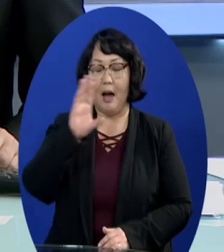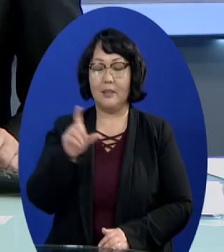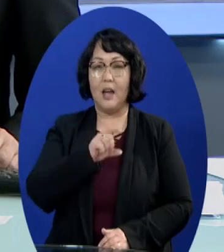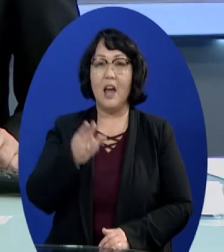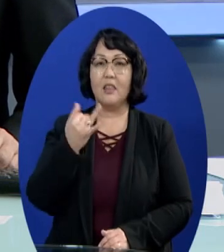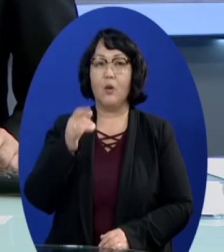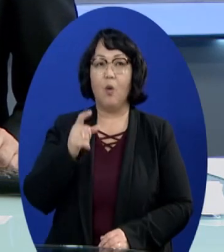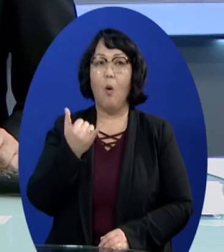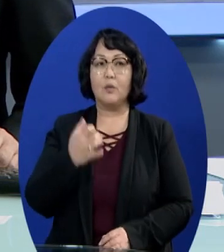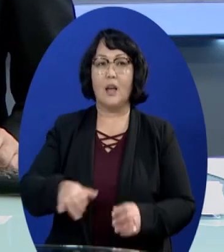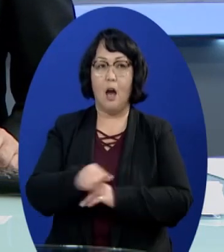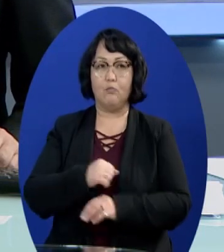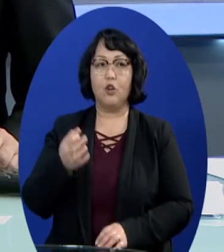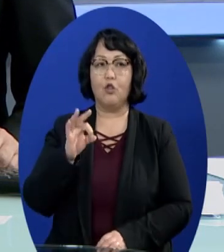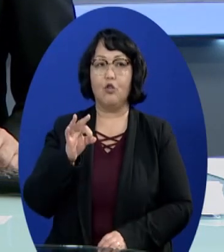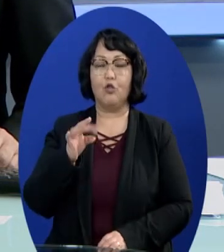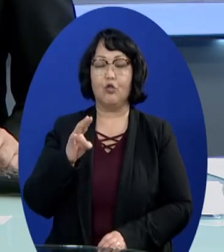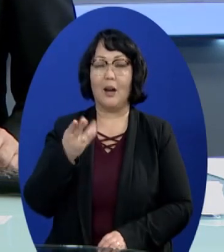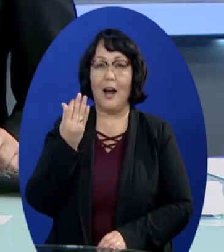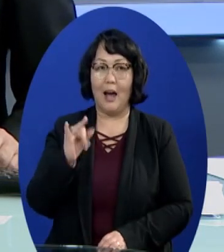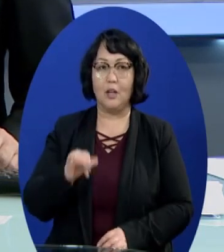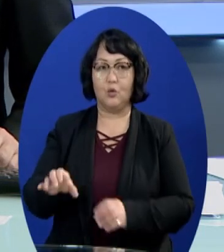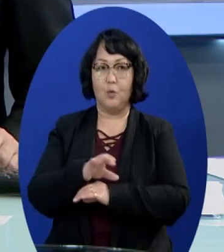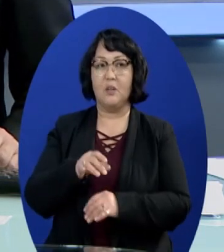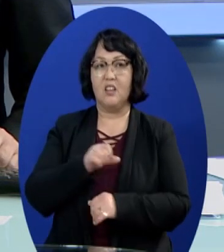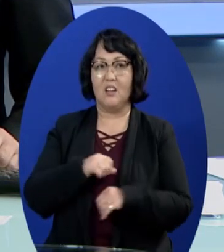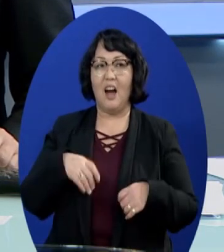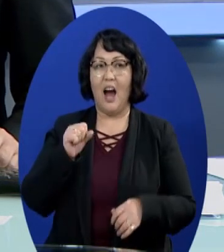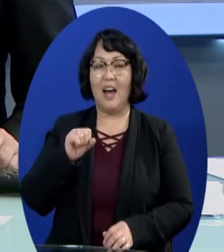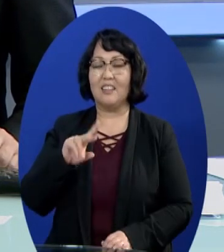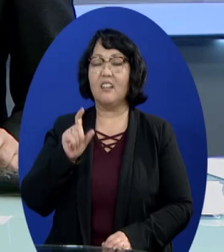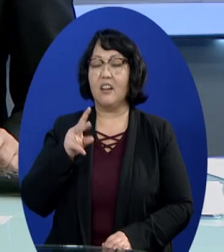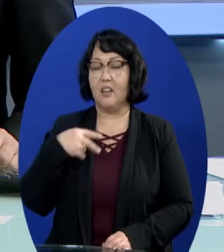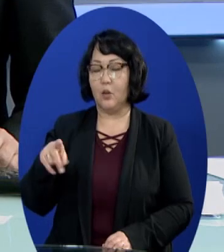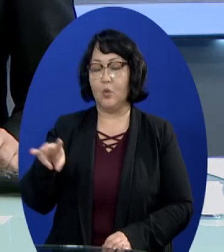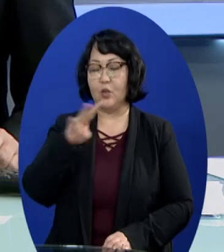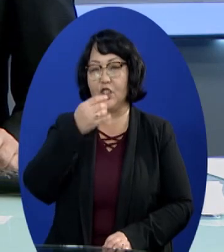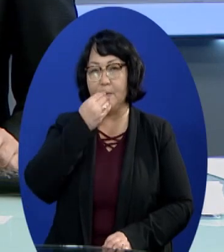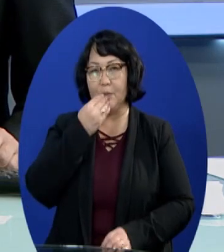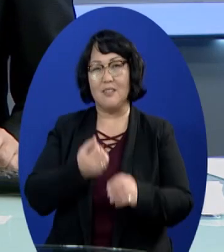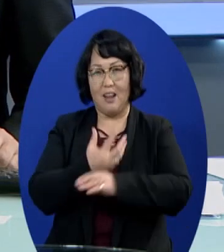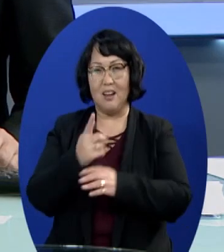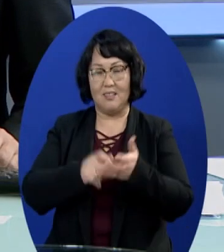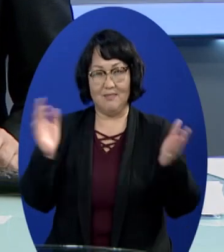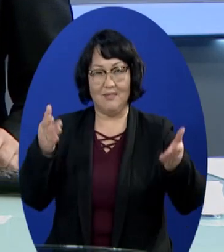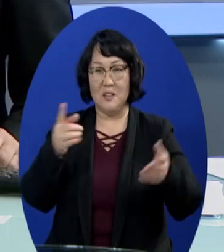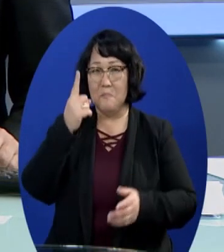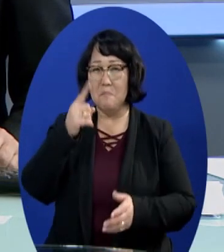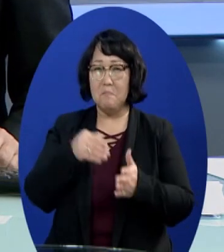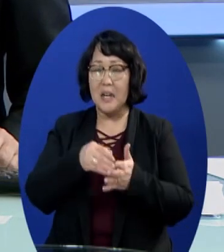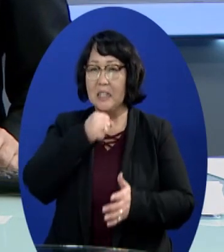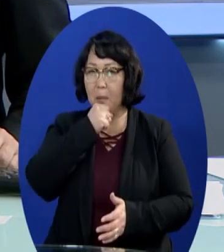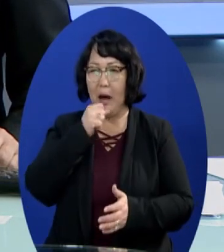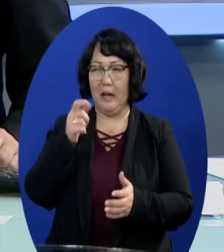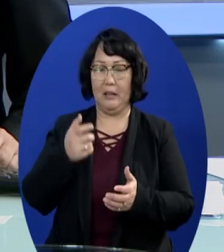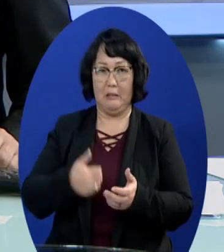Өндөр хангай сумын иргэн Алтан Гэрлийг онцолж байгаа юм а. Тэрээр нутгийнхандаа жимсний аж ахуй эрхлэхийг уриалж 1000 яматай байснаас 1 га